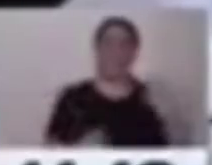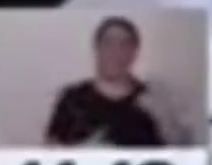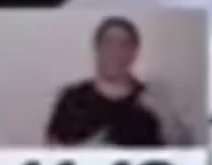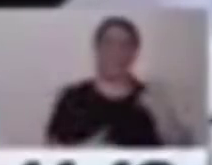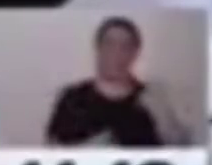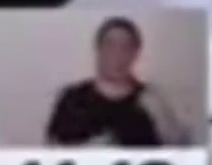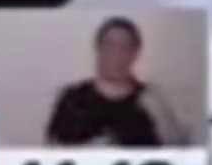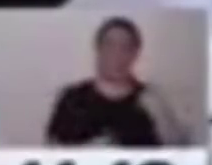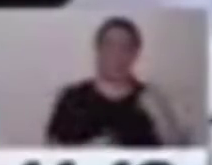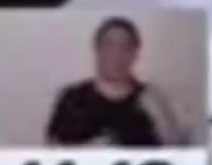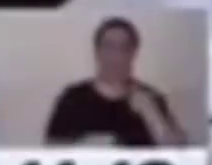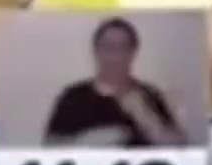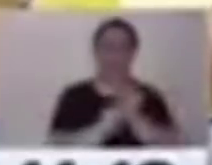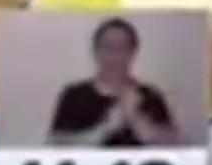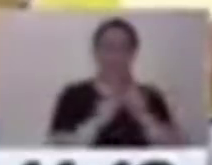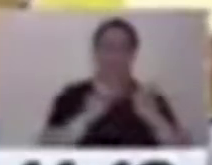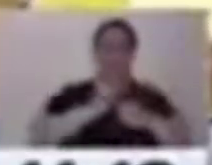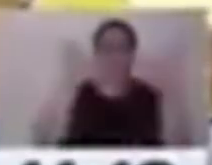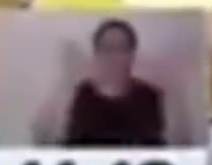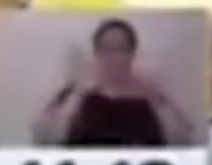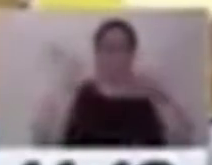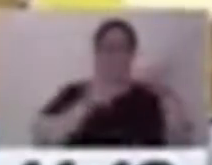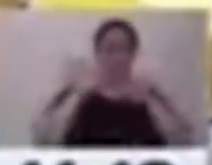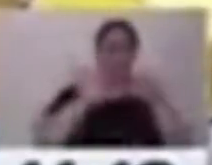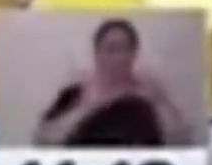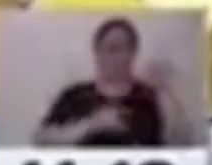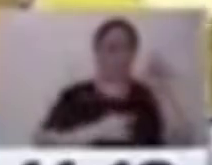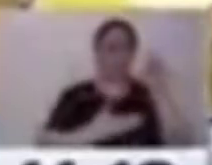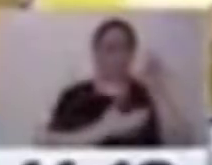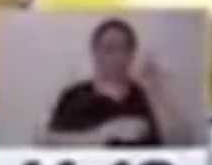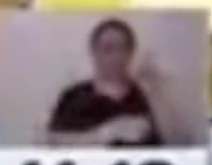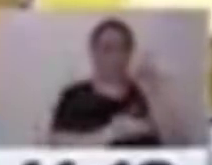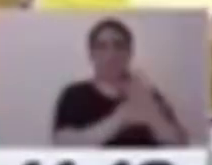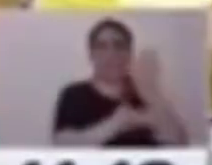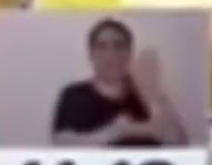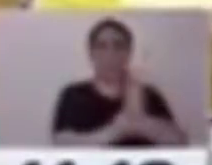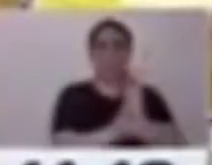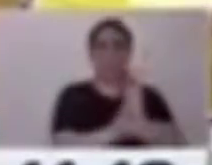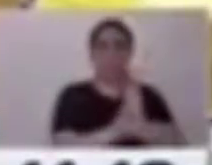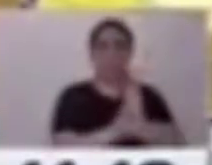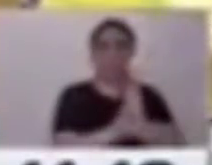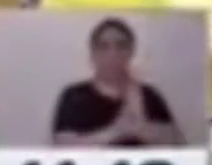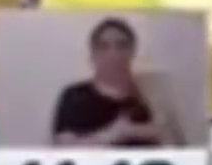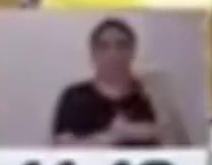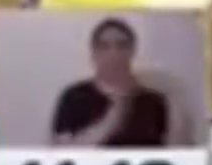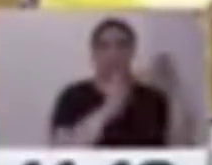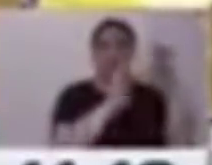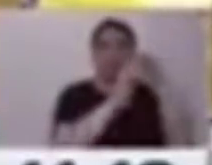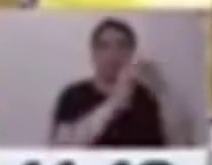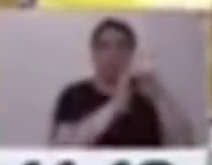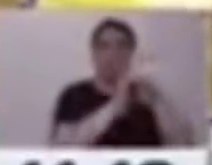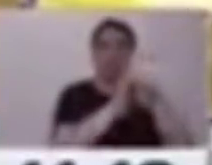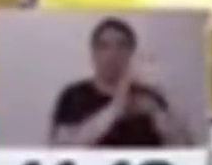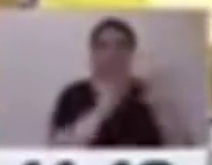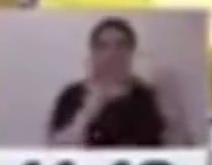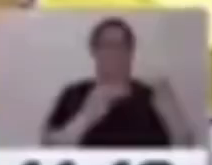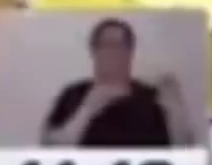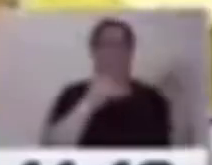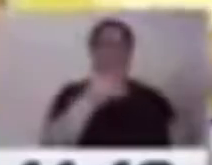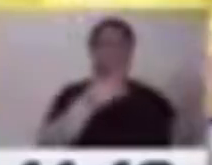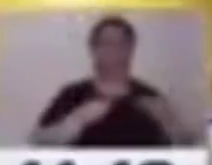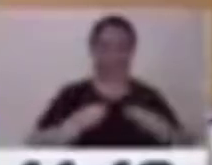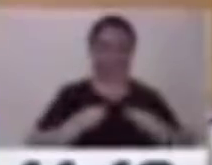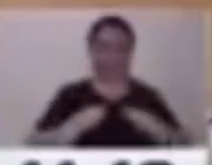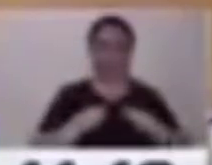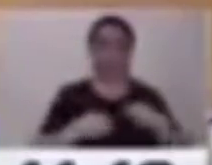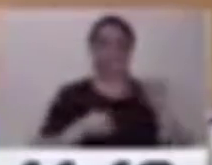kaukulang ahensya upang magbigay ng clearance tungkol sa paggamit nito at kung paano ito gagamitin. Samantala